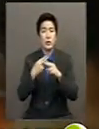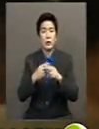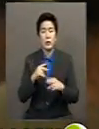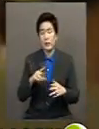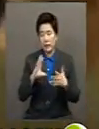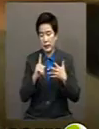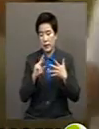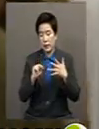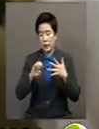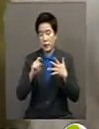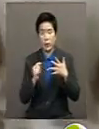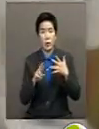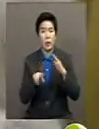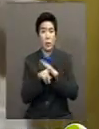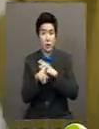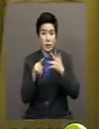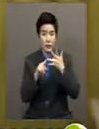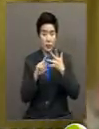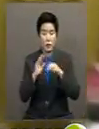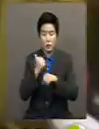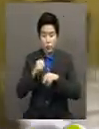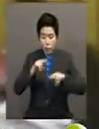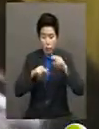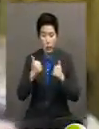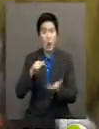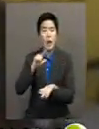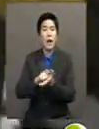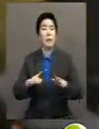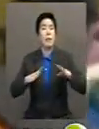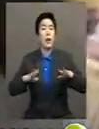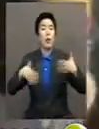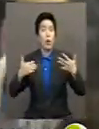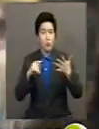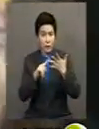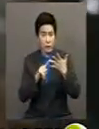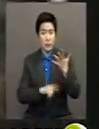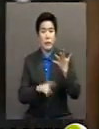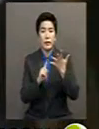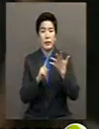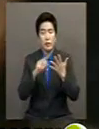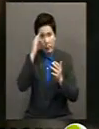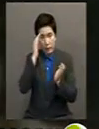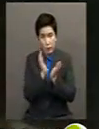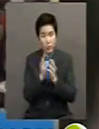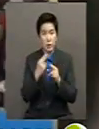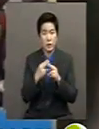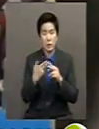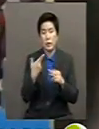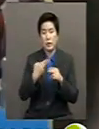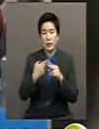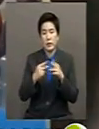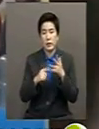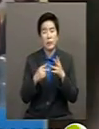นินวชิระปานีกูลผู้กำกับการสน.พระโขนงท่านนี้ลาพักร้อนอยู่นะฮะอีกท่านหนึ่งคือพันตำรวจโทนัทพิพัฒน์ส